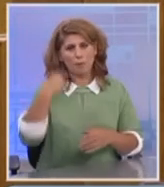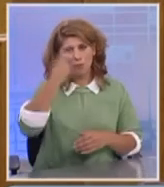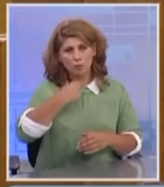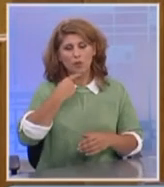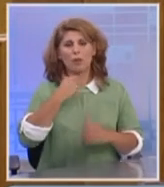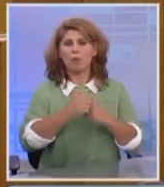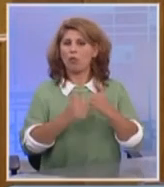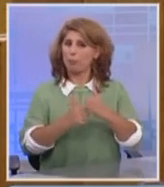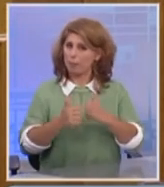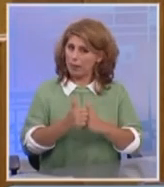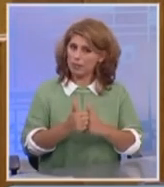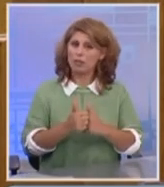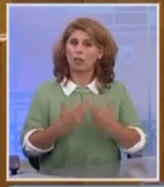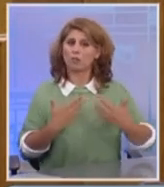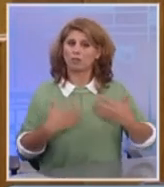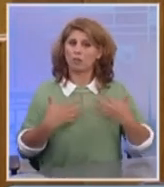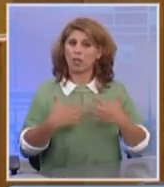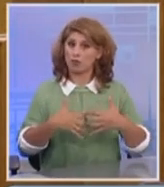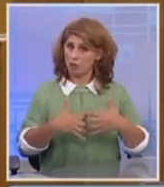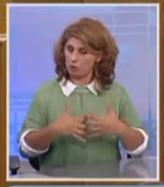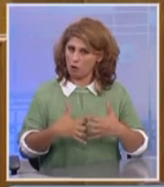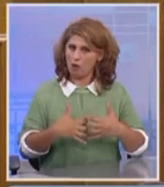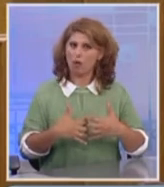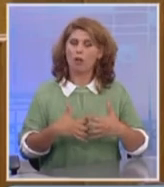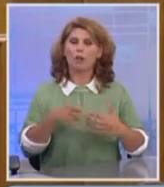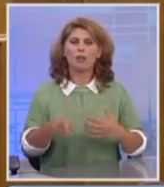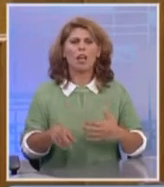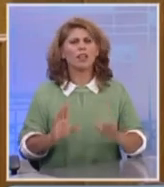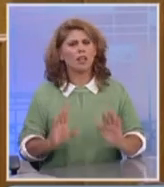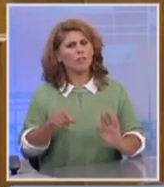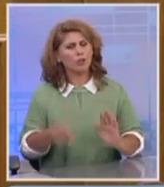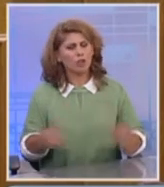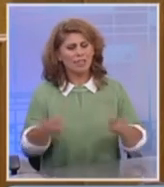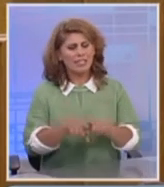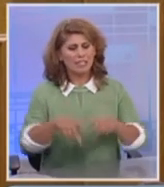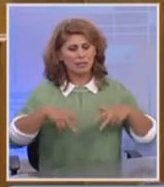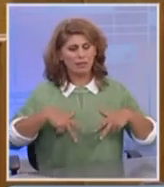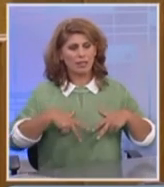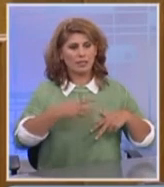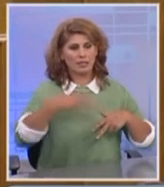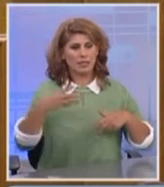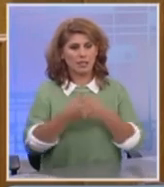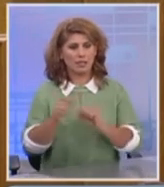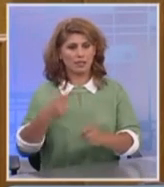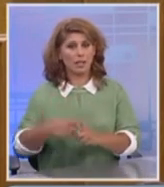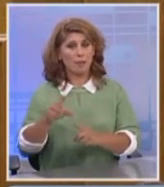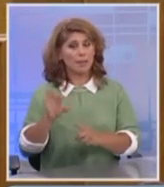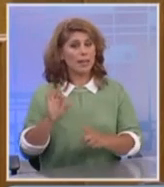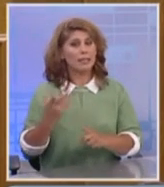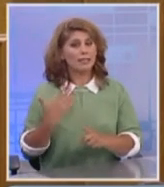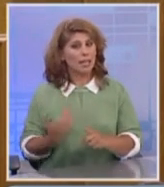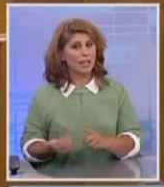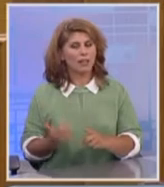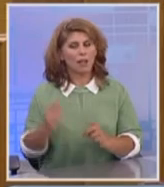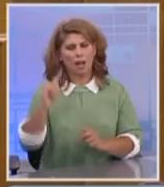από υποδομές, από σύγχρονο εξοπλισμό και ανταυτού η συγκυβέρνηση ΣΥΡΙΖΑ-ΑΝΕΛ επιλέγει να έχει ένα